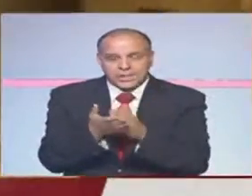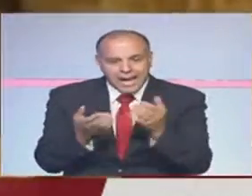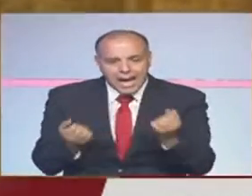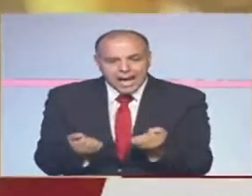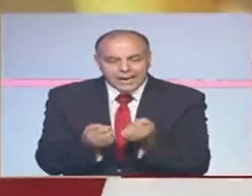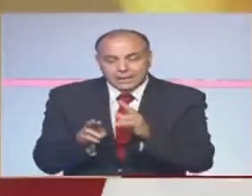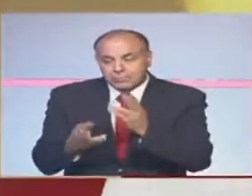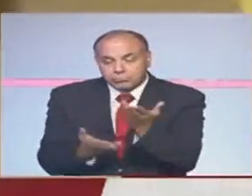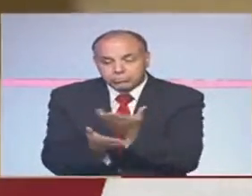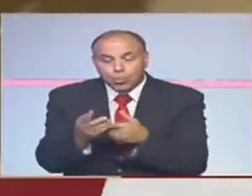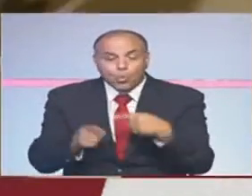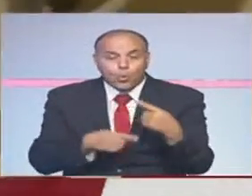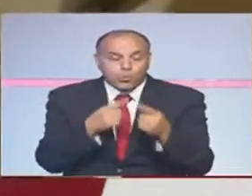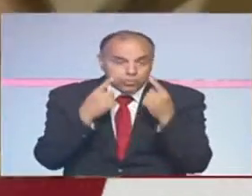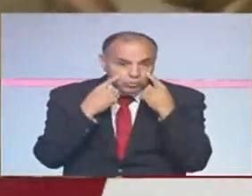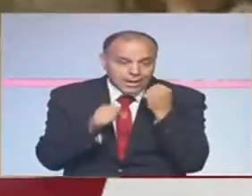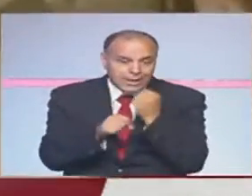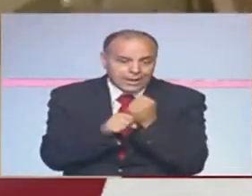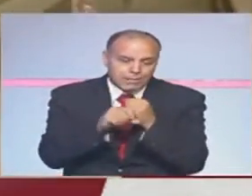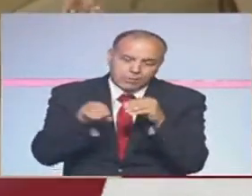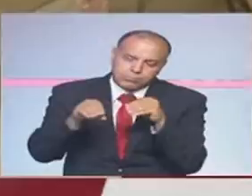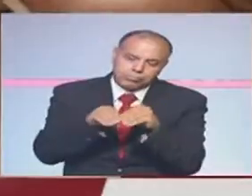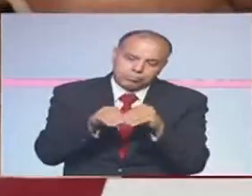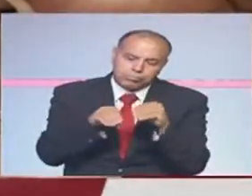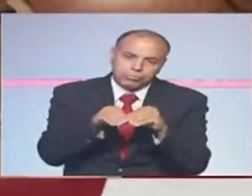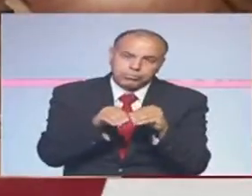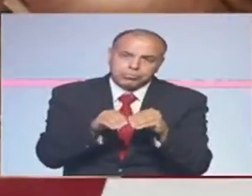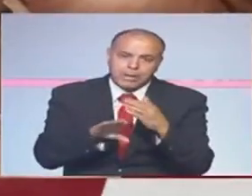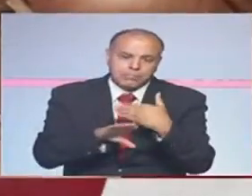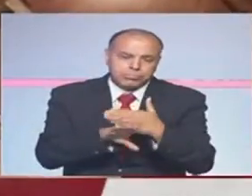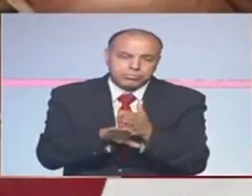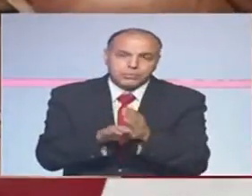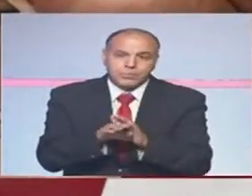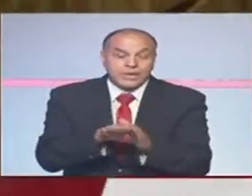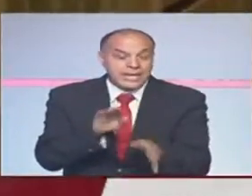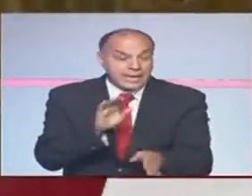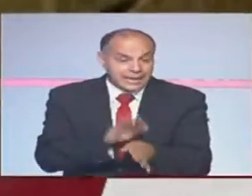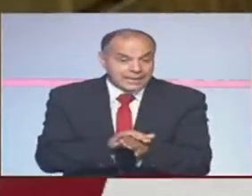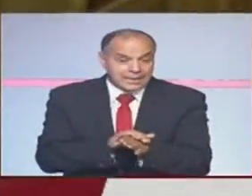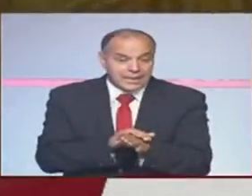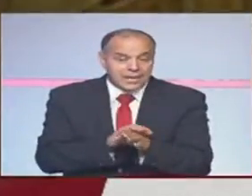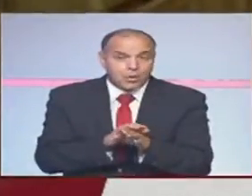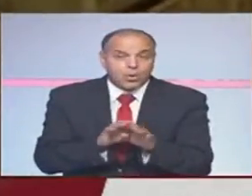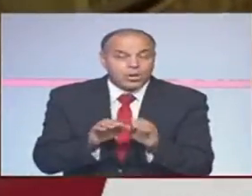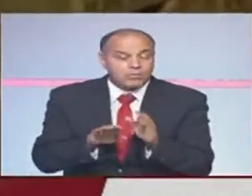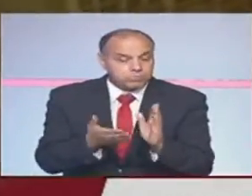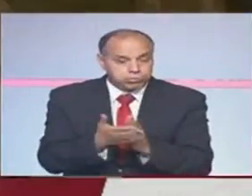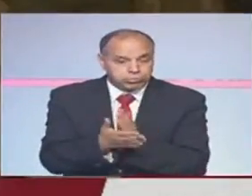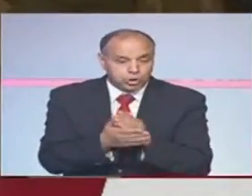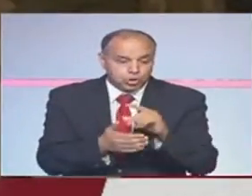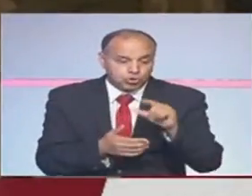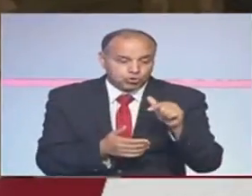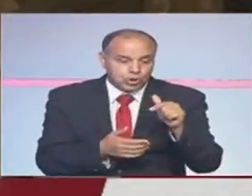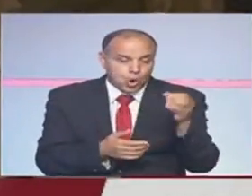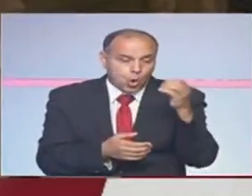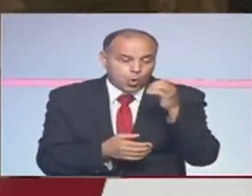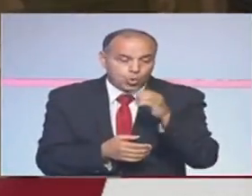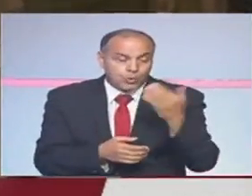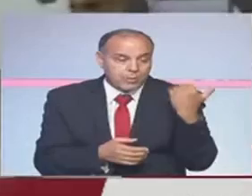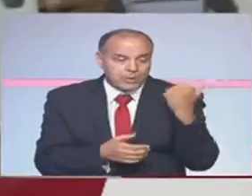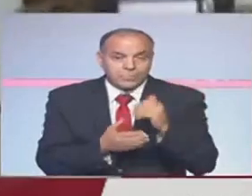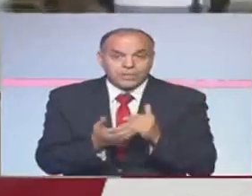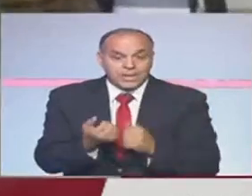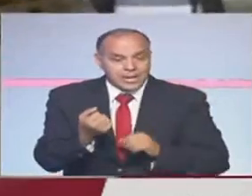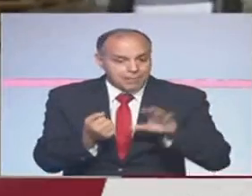معاملات يوميه بالمنتوجات المخزنه والموسعه انطلاقه تم التمهيد لها منذ شهر اكتوبر الماضي